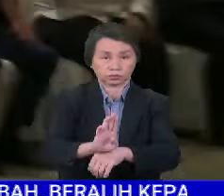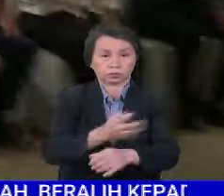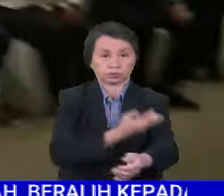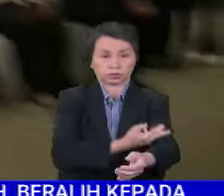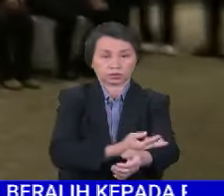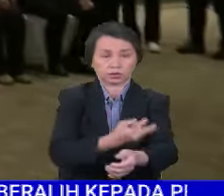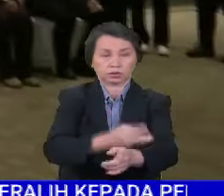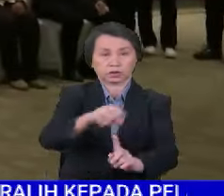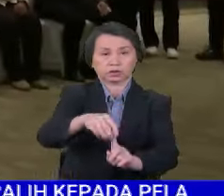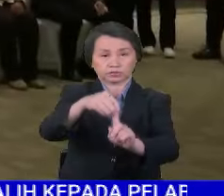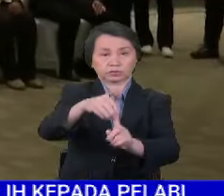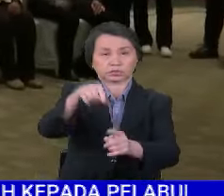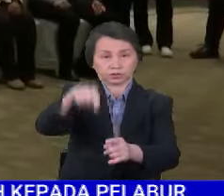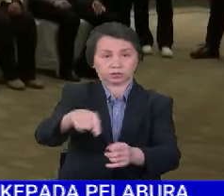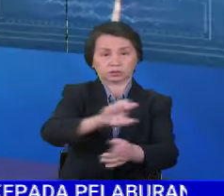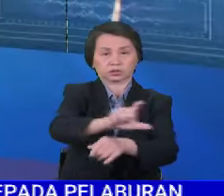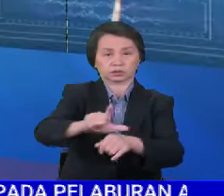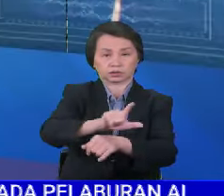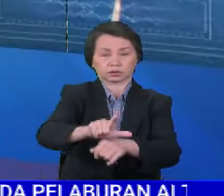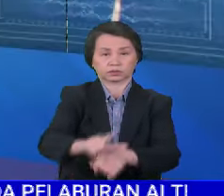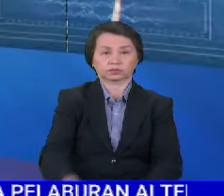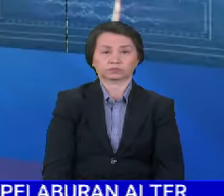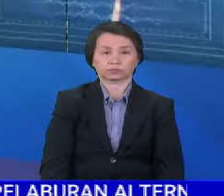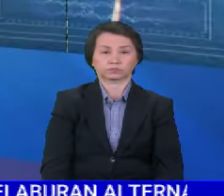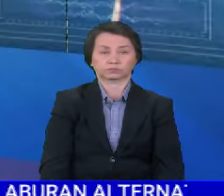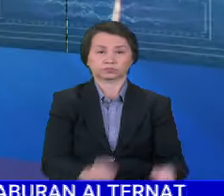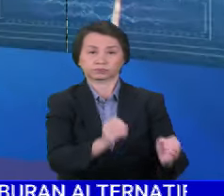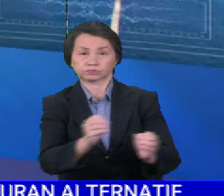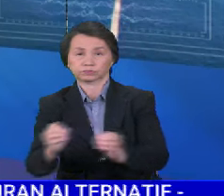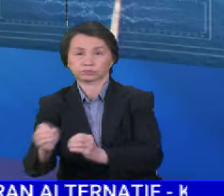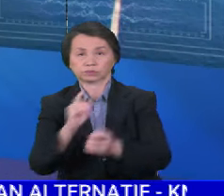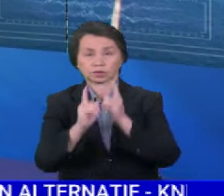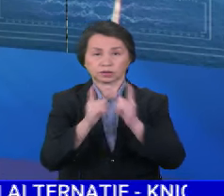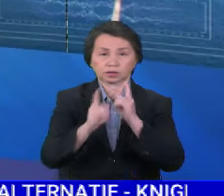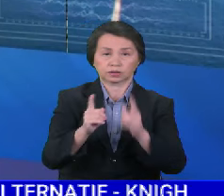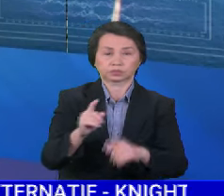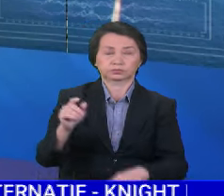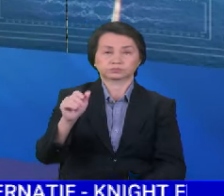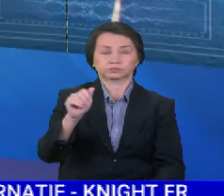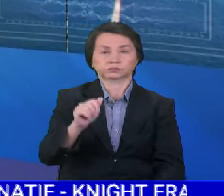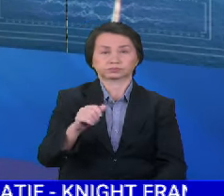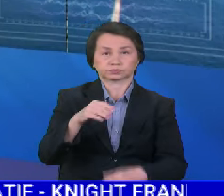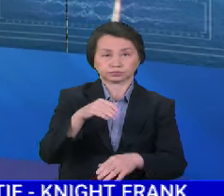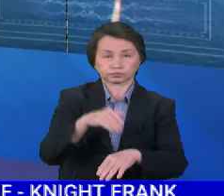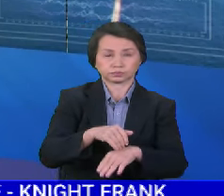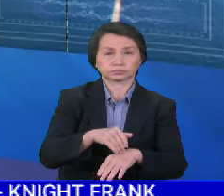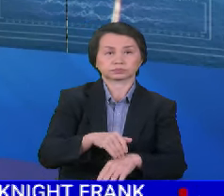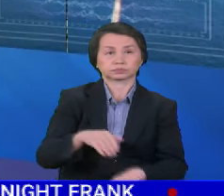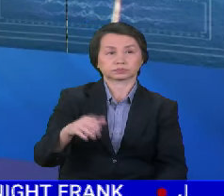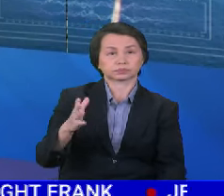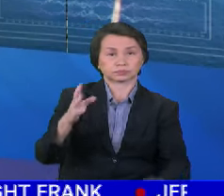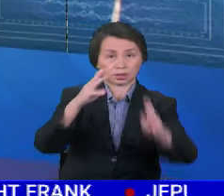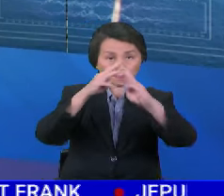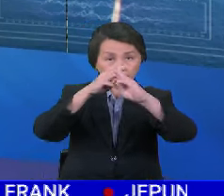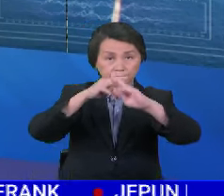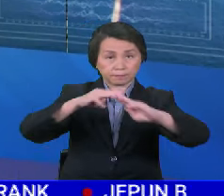khususnya dynabond pengajuan program bicara at muzium 2022 oleh museum Jimny